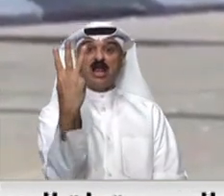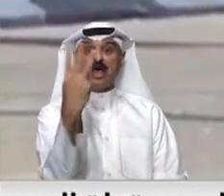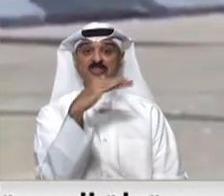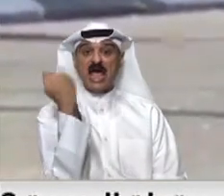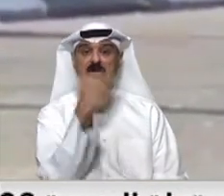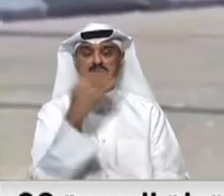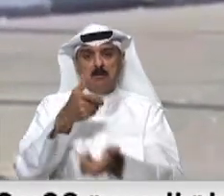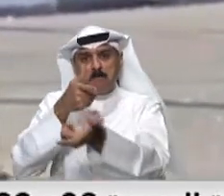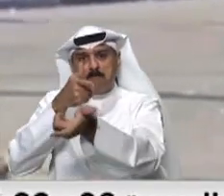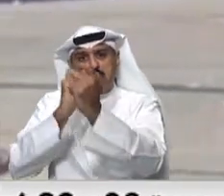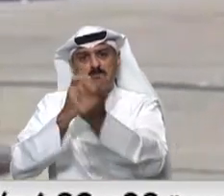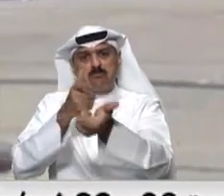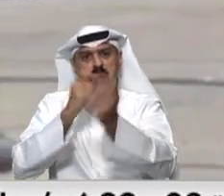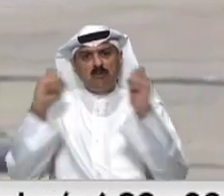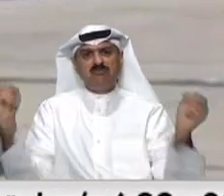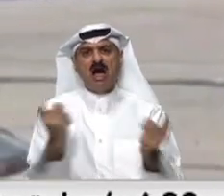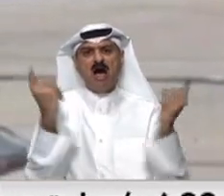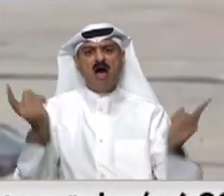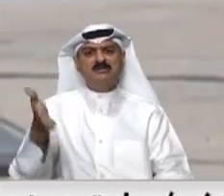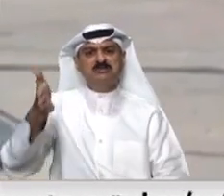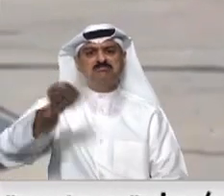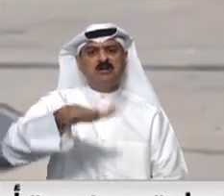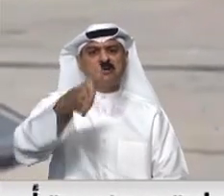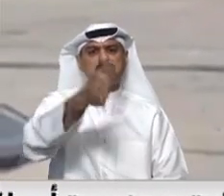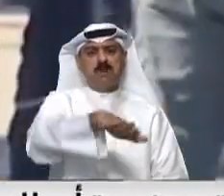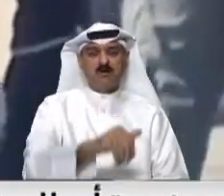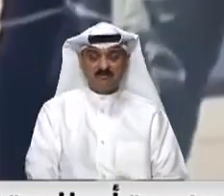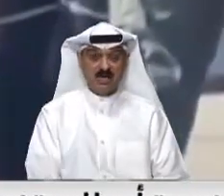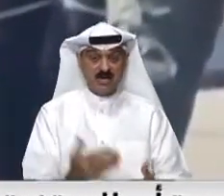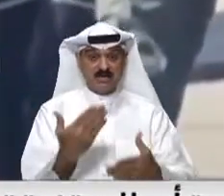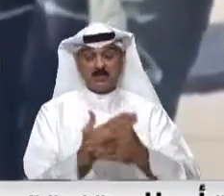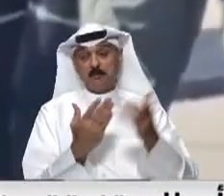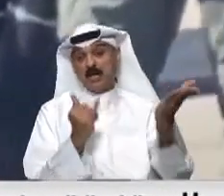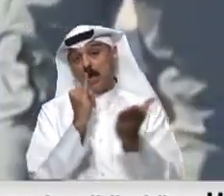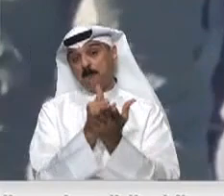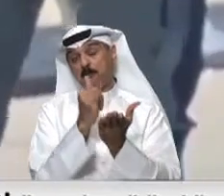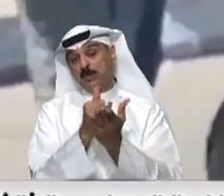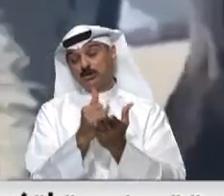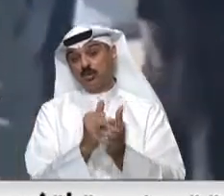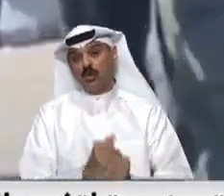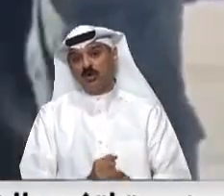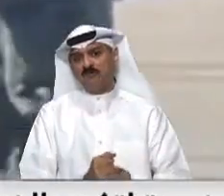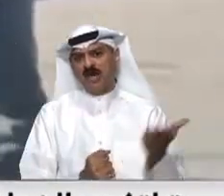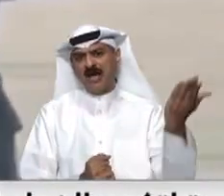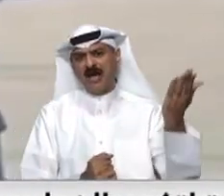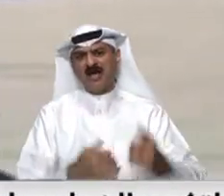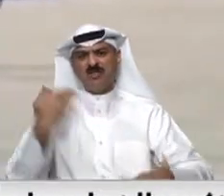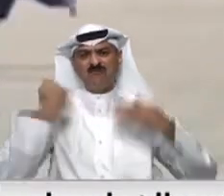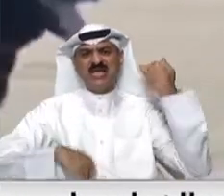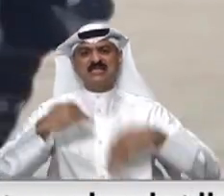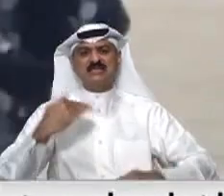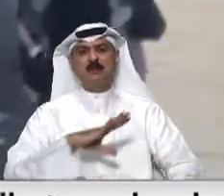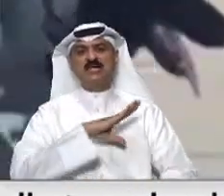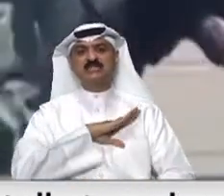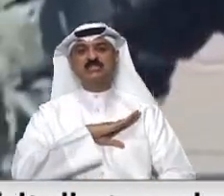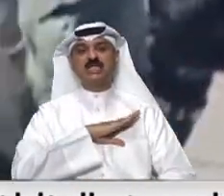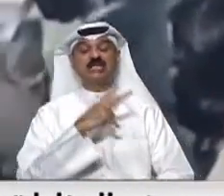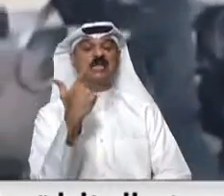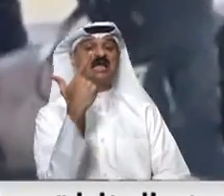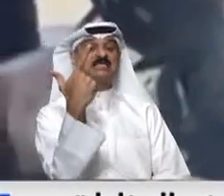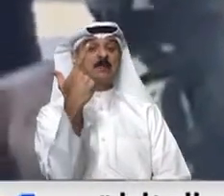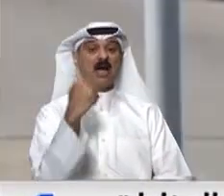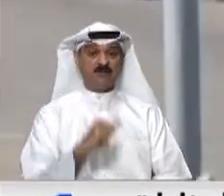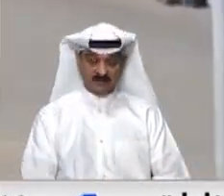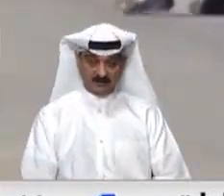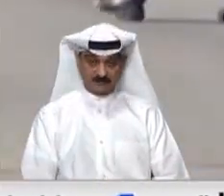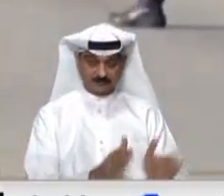بارد بحجة محاولتهم تنفيذ عملية في المكان بعد إصابة 7 جنود احتلاليين، في الوقت الذي